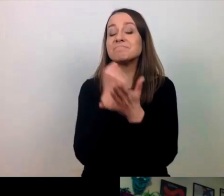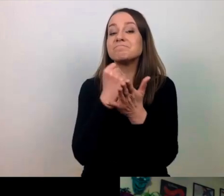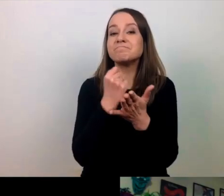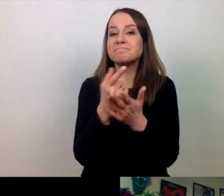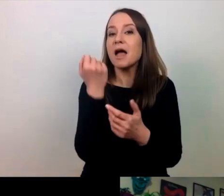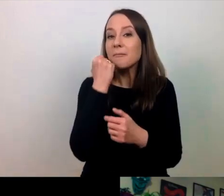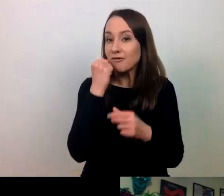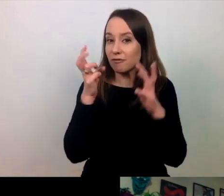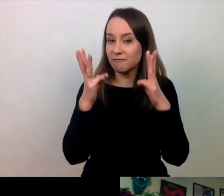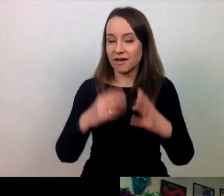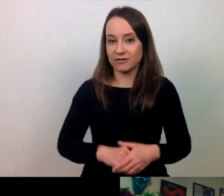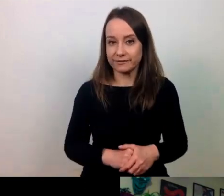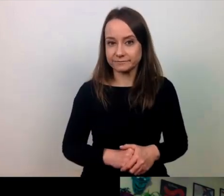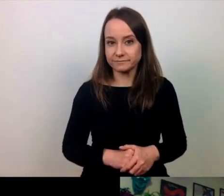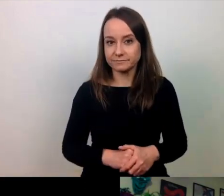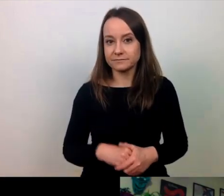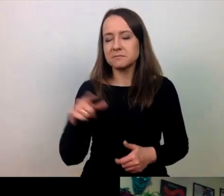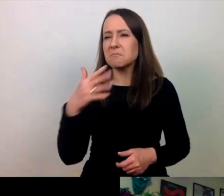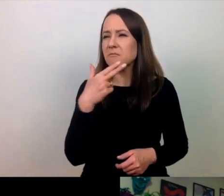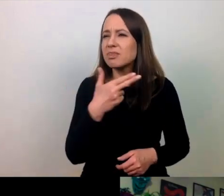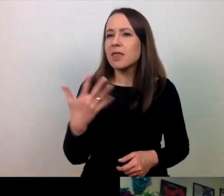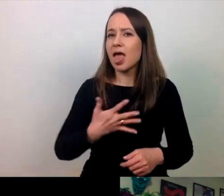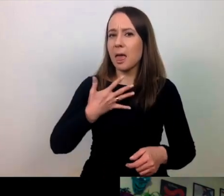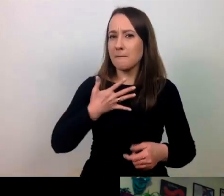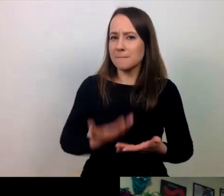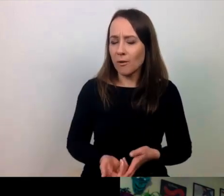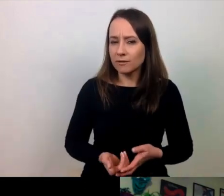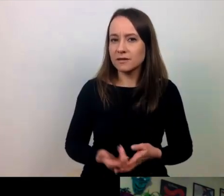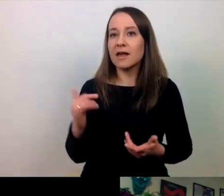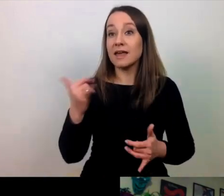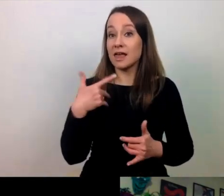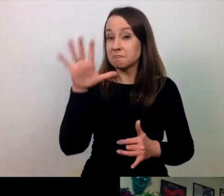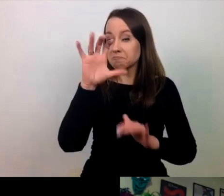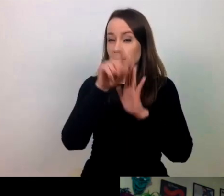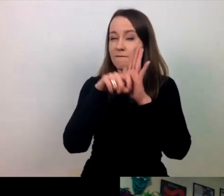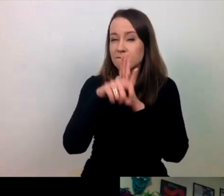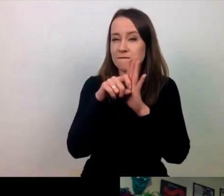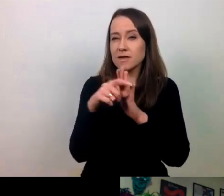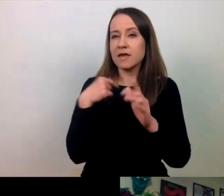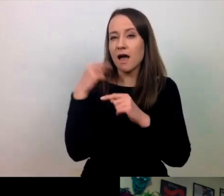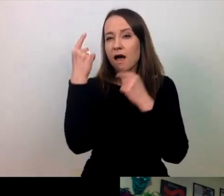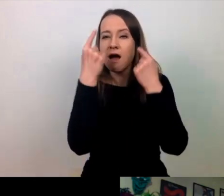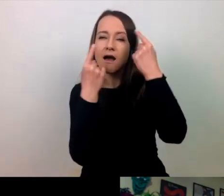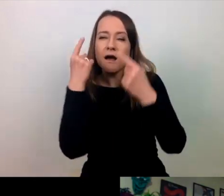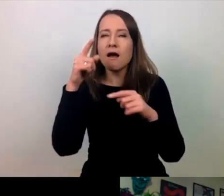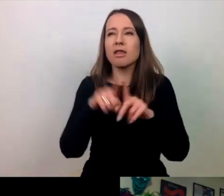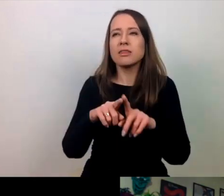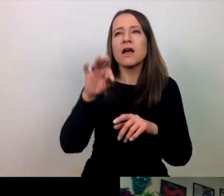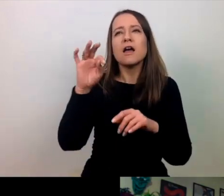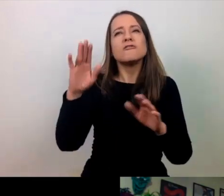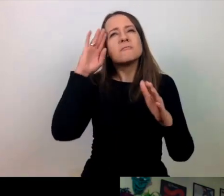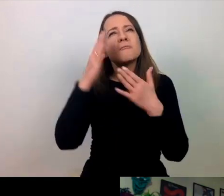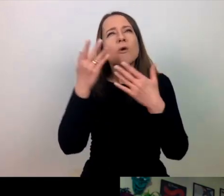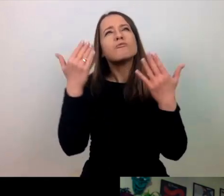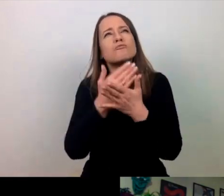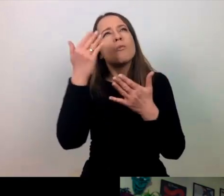bardzo, bardzo ważna, bo mówisz tutaj o tych emocjach. Ja tak jak oglądałem ten film, tak sobie myślałem i poznawałem te jego kolejne wątki, tak